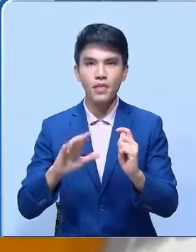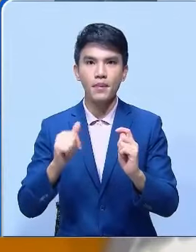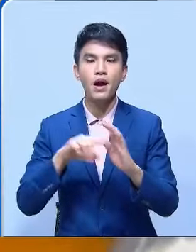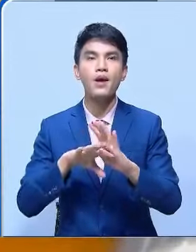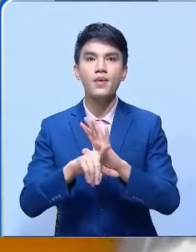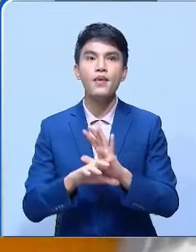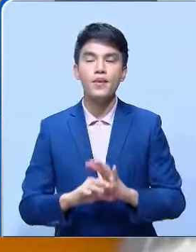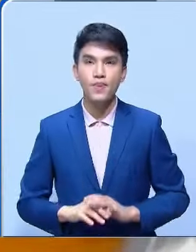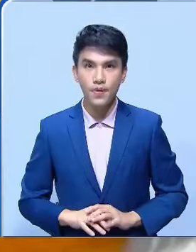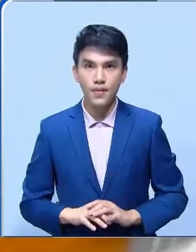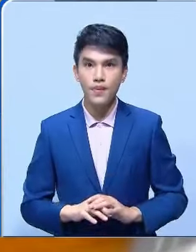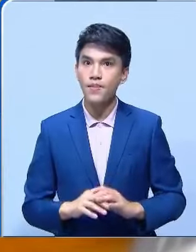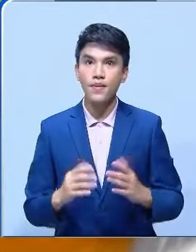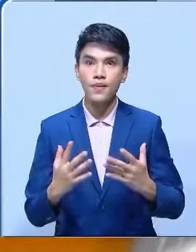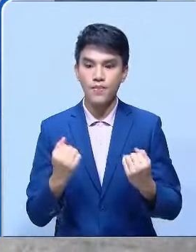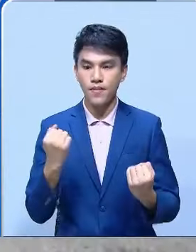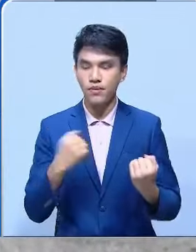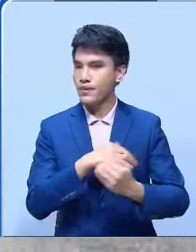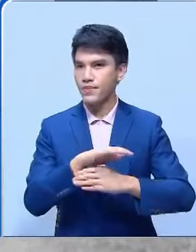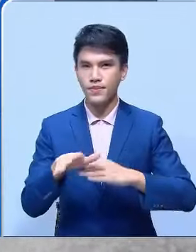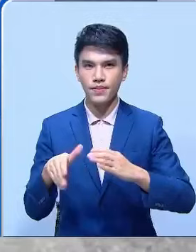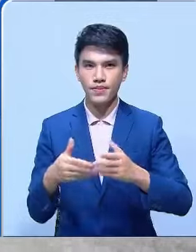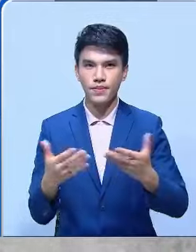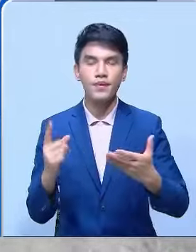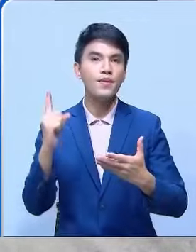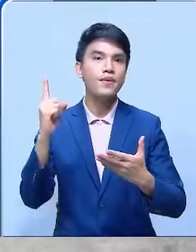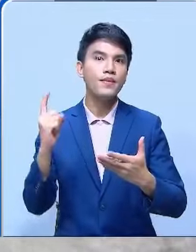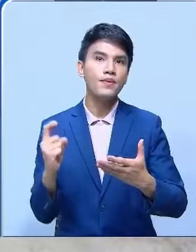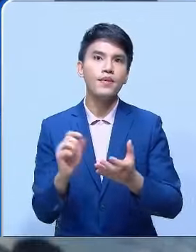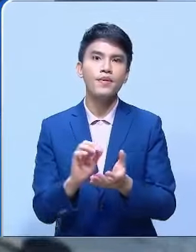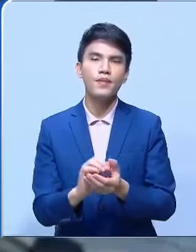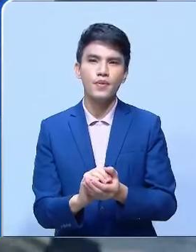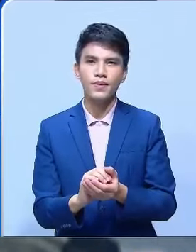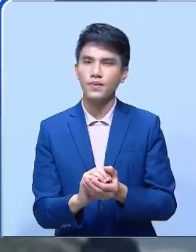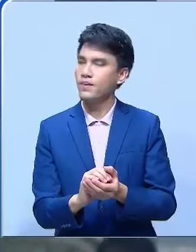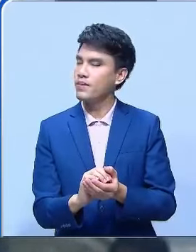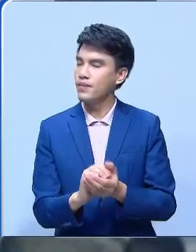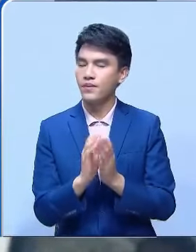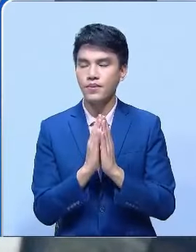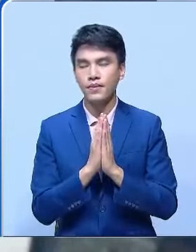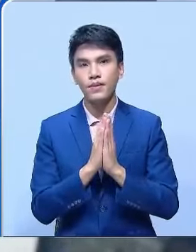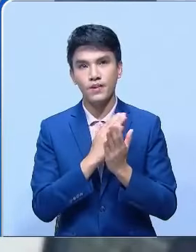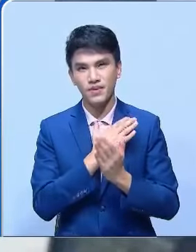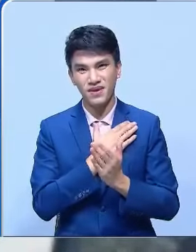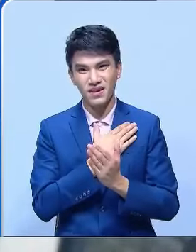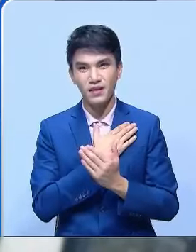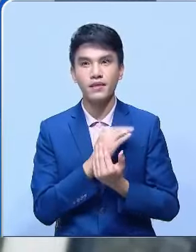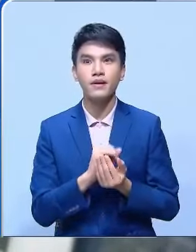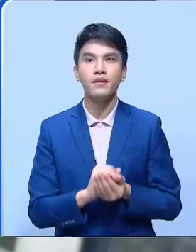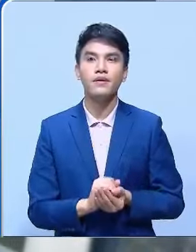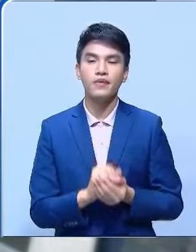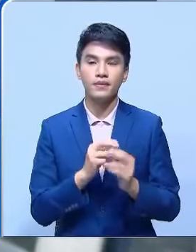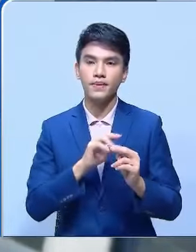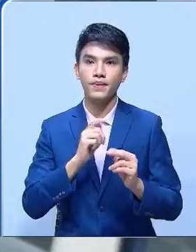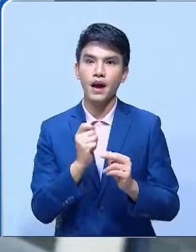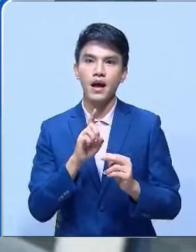รีนั่นทำให้รถทั้งคันค่ะพังเสียหายแล้วนี่คือหลวงพ่อนะคะพระอดุลท่